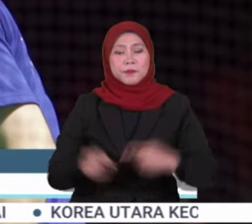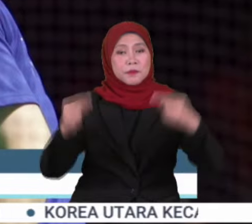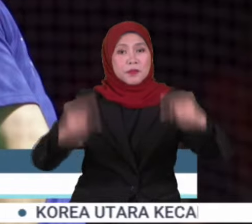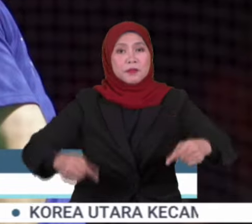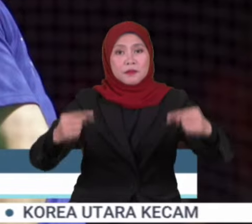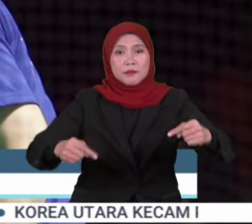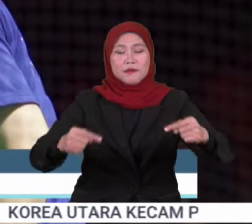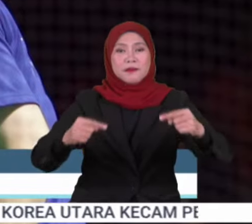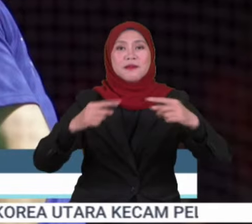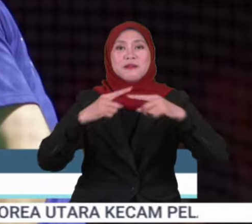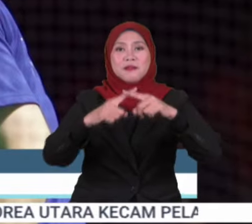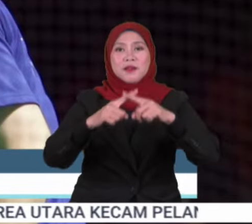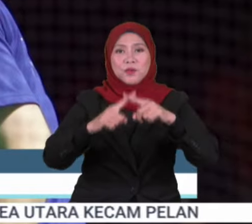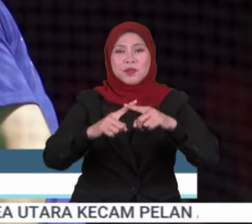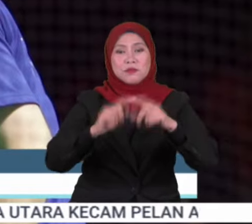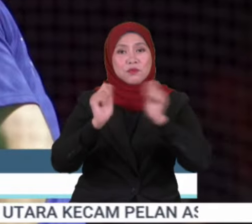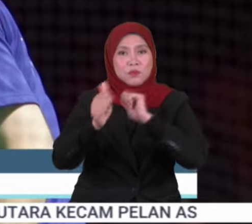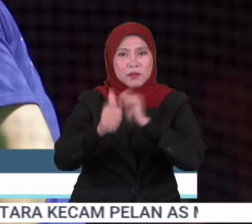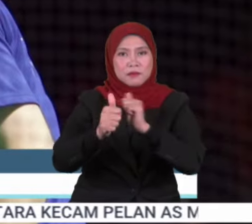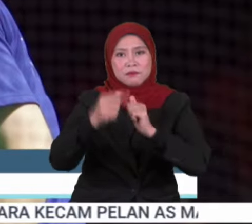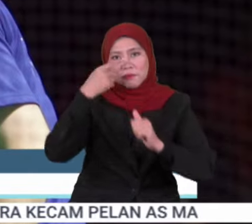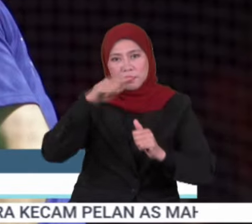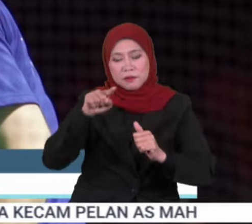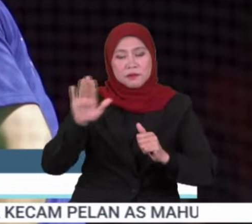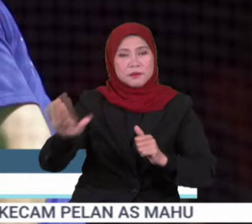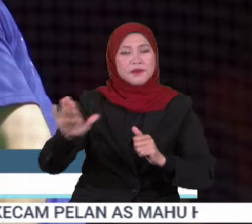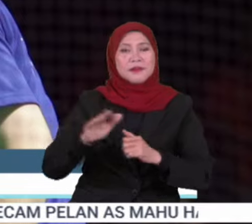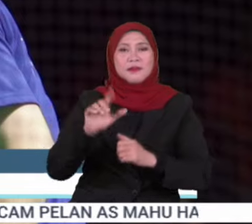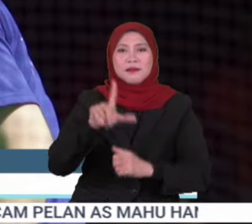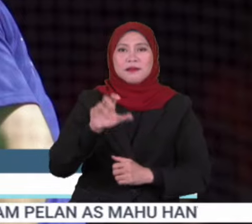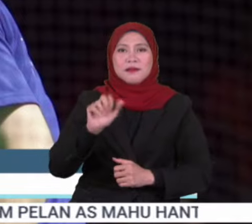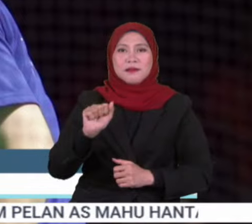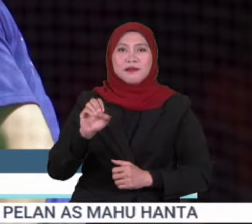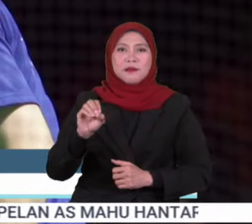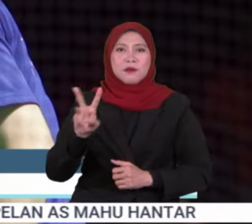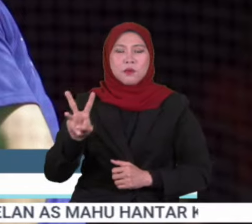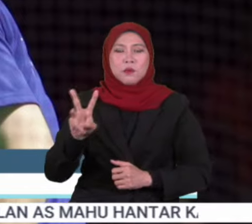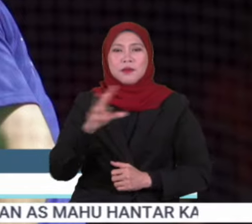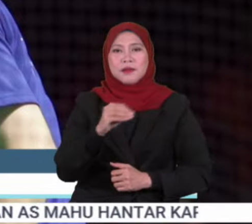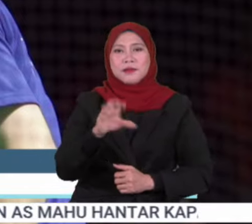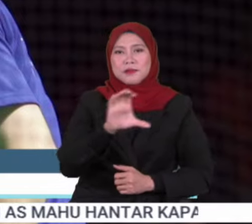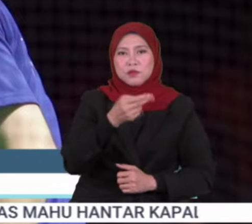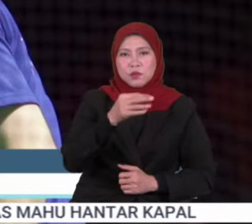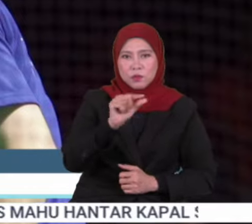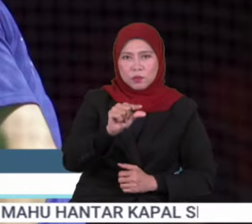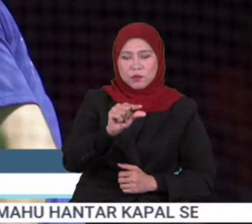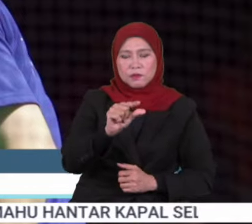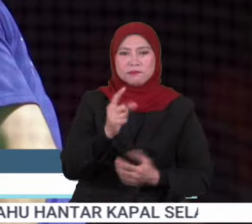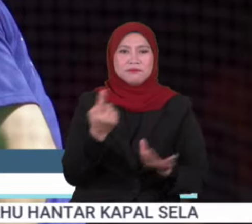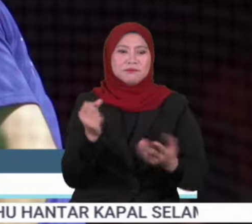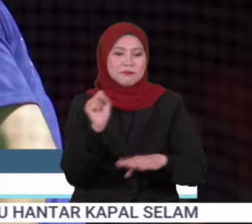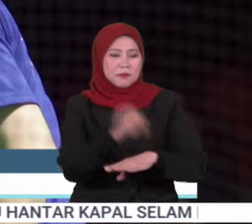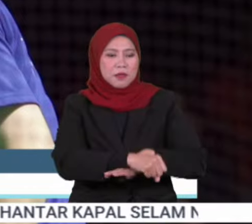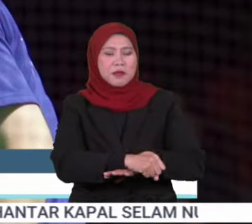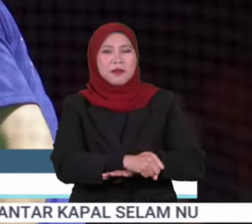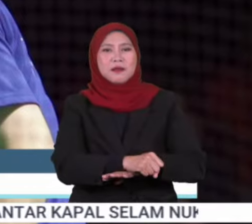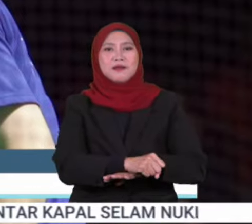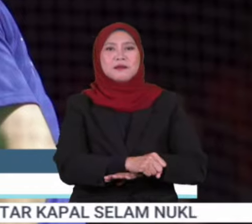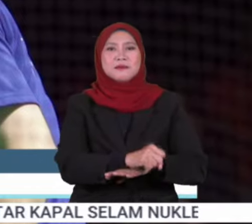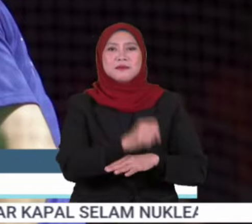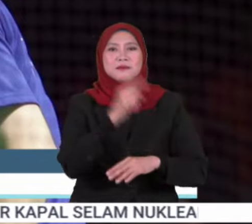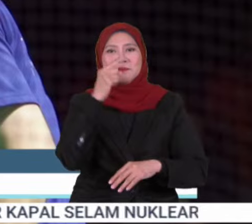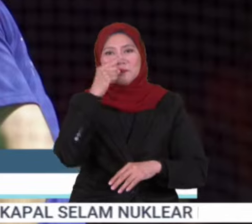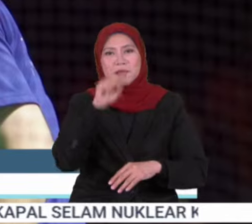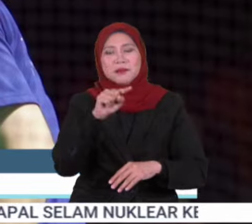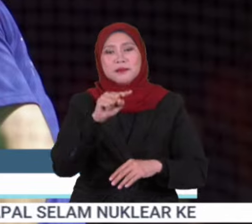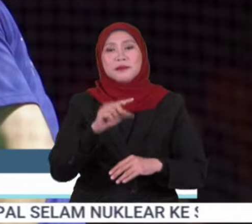di Dewan Sukan Among Rogo itu, bergun campuran negara Lau Han Cheng dan Chong Ji Yu tunduk kepada Michai Tanakon,